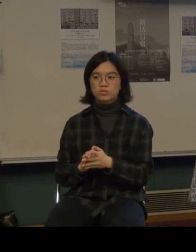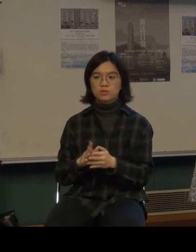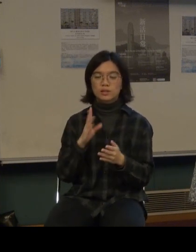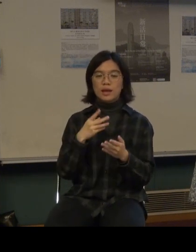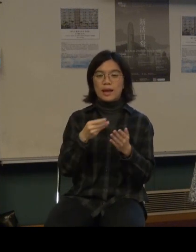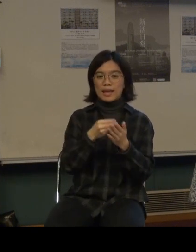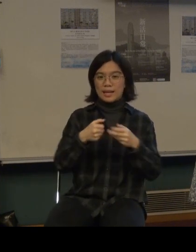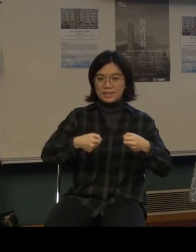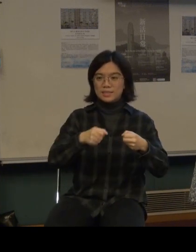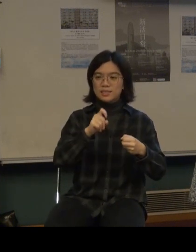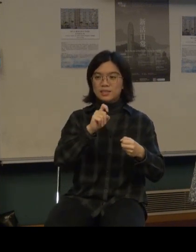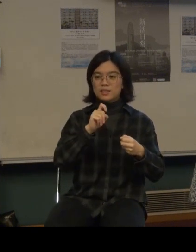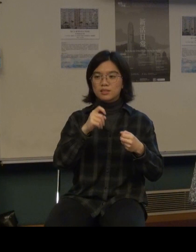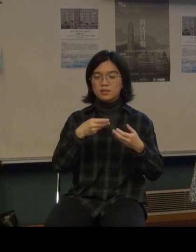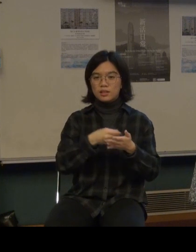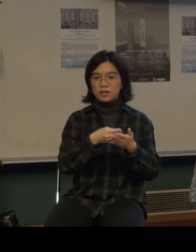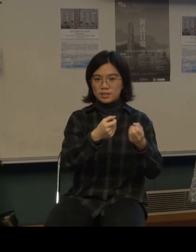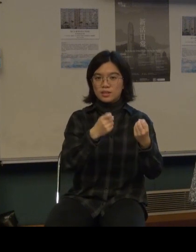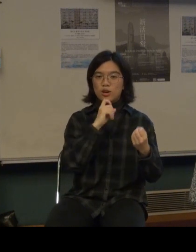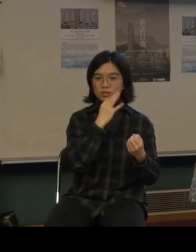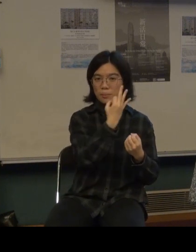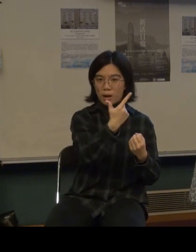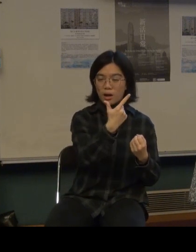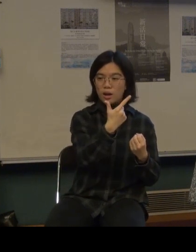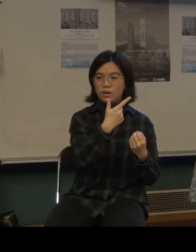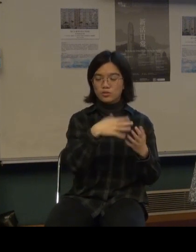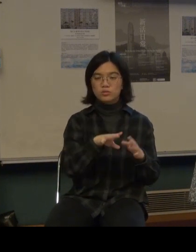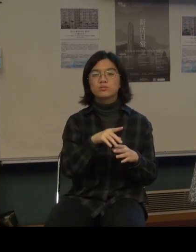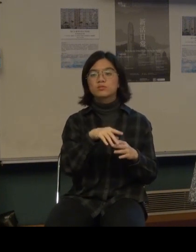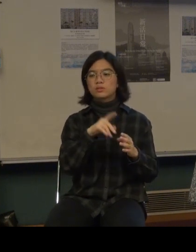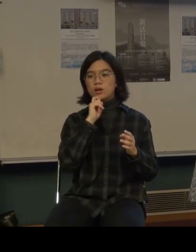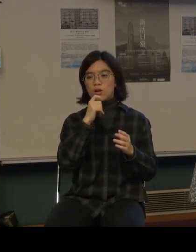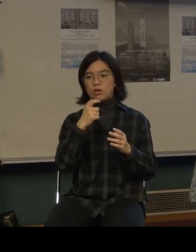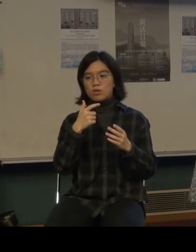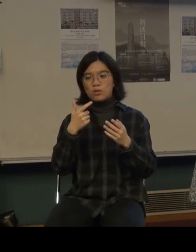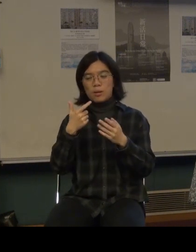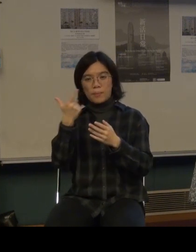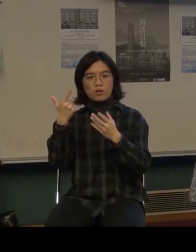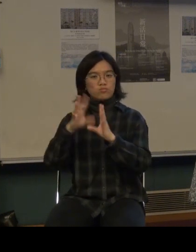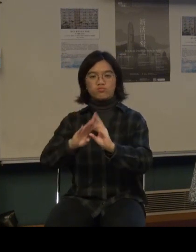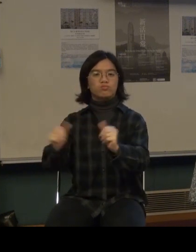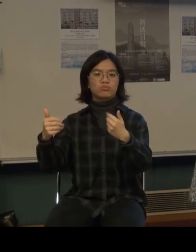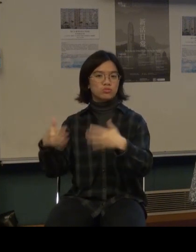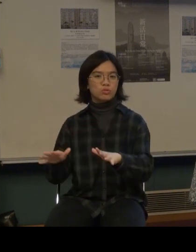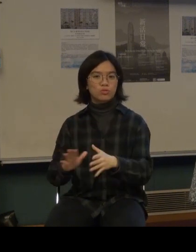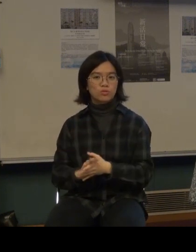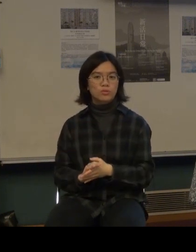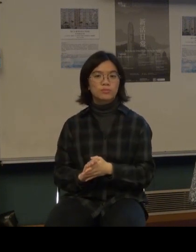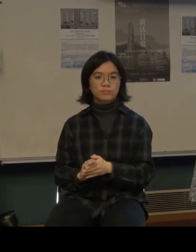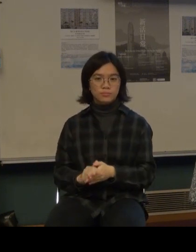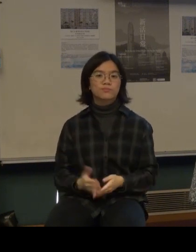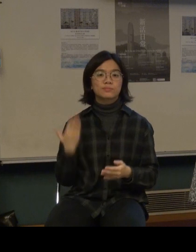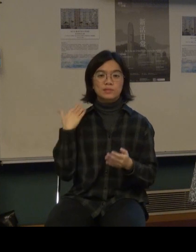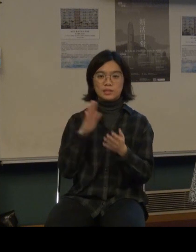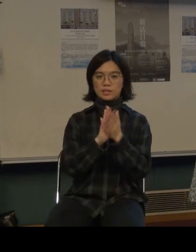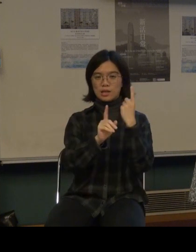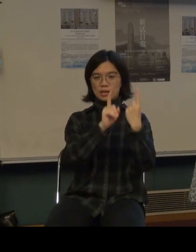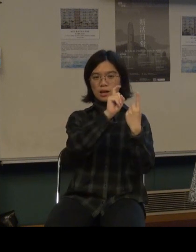俾係拆咗或者摧毀咗。最緊要嘅咧就係喺1954年嘅時候咧，香港咧